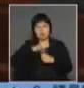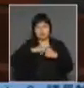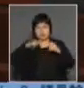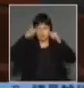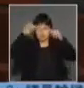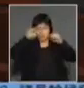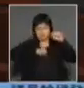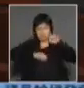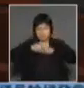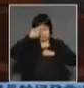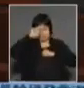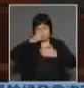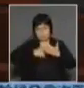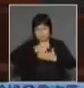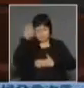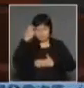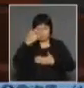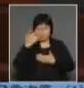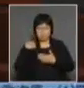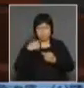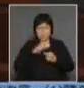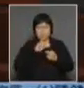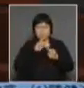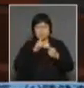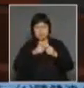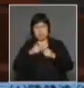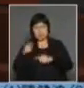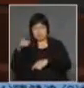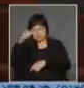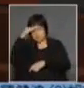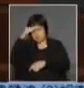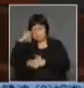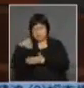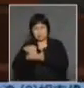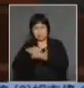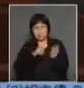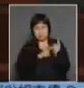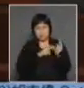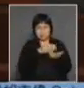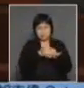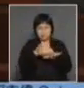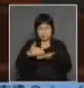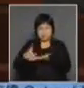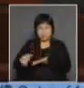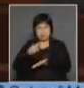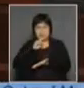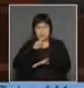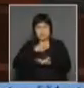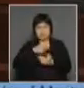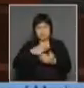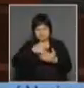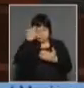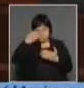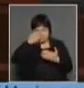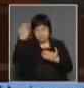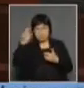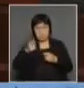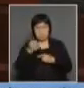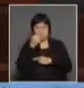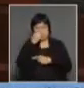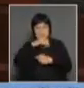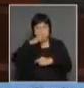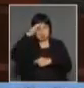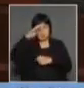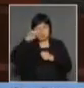起底的前線警員都是有參加旺角清場行動的，這個起底組叫做《香港警察暴行行